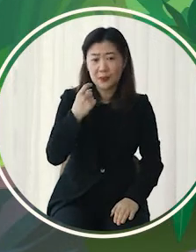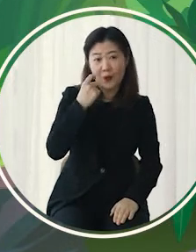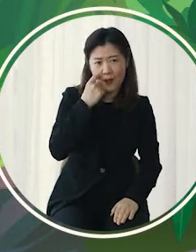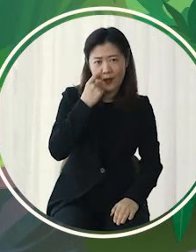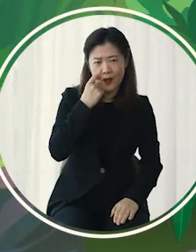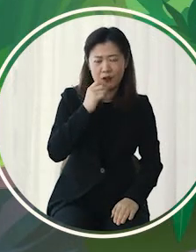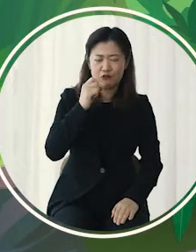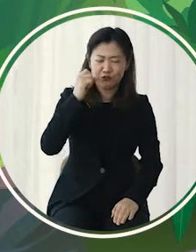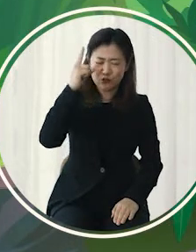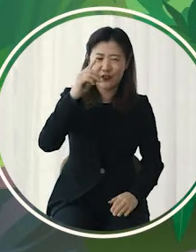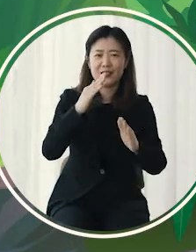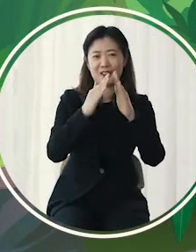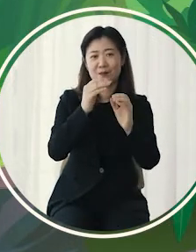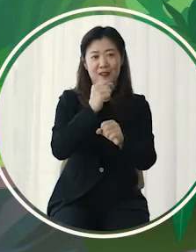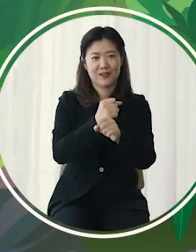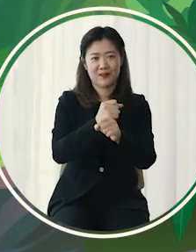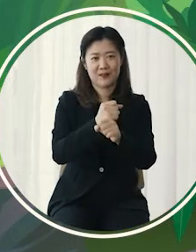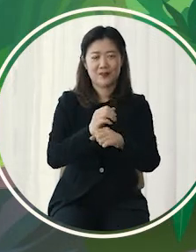훌륭한 안식처를 만듭니다.